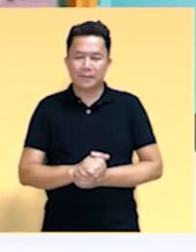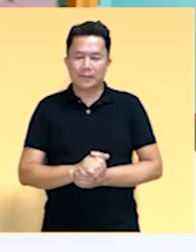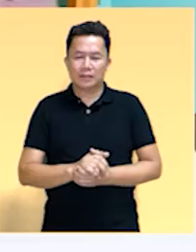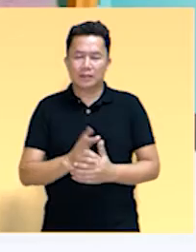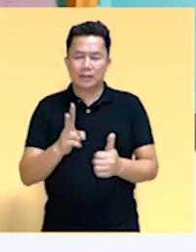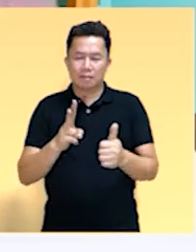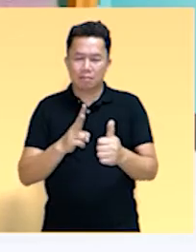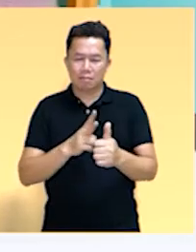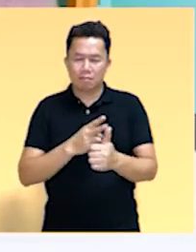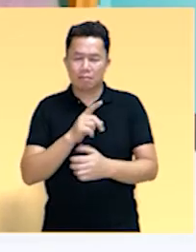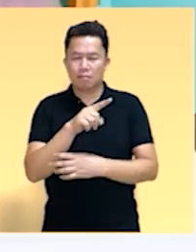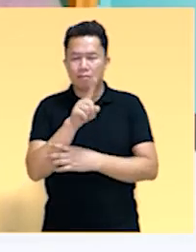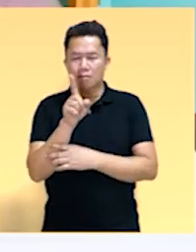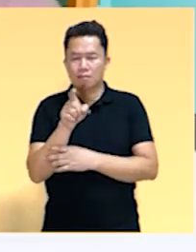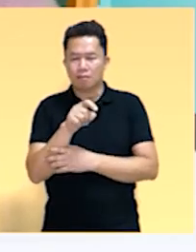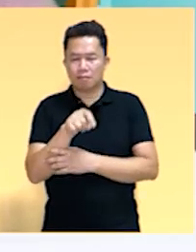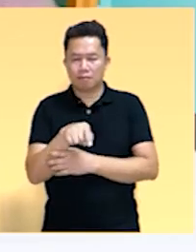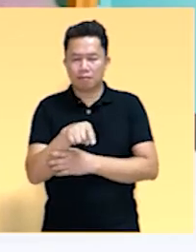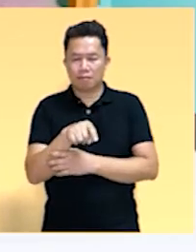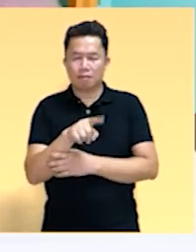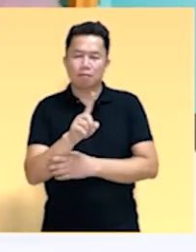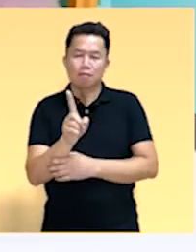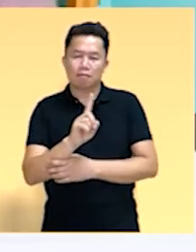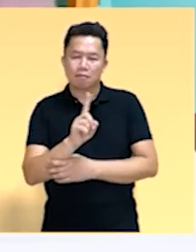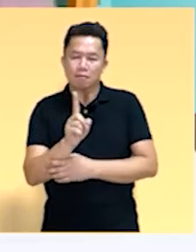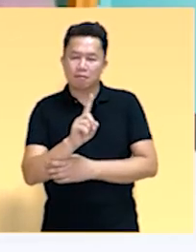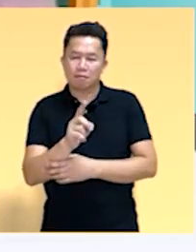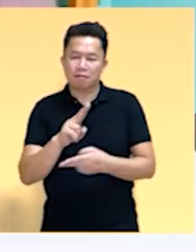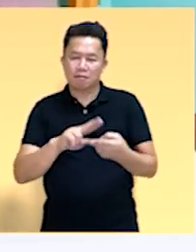Ikalawang tanong, what is the number sentence?